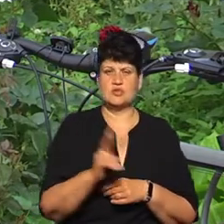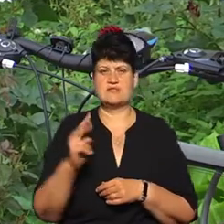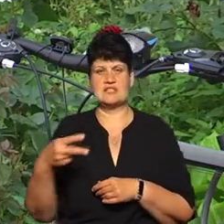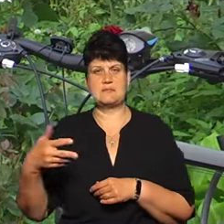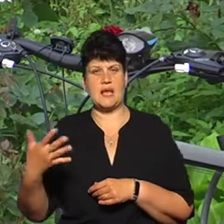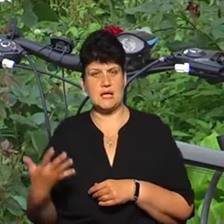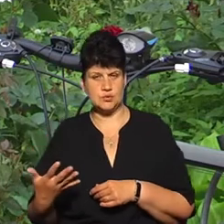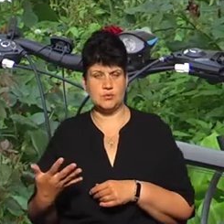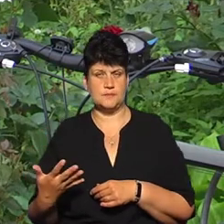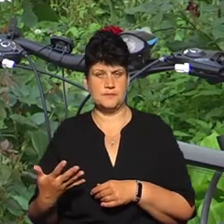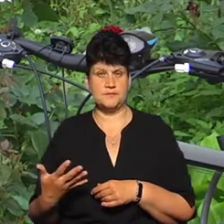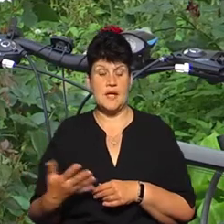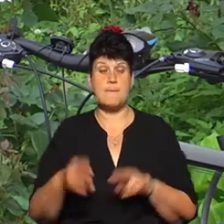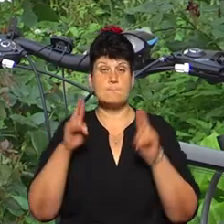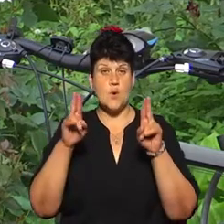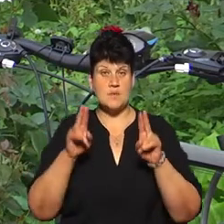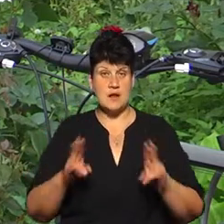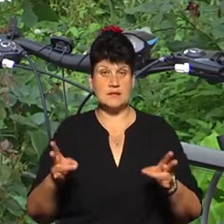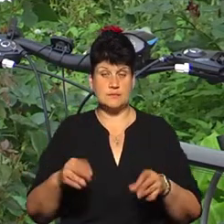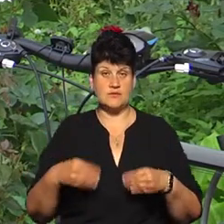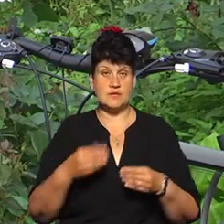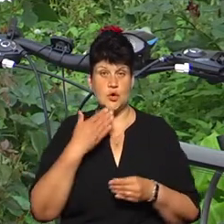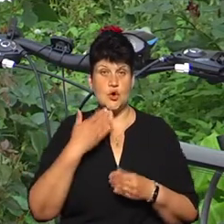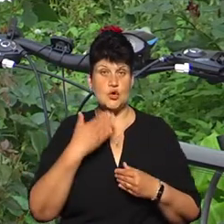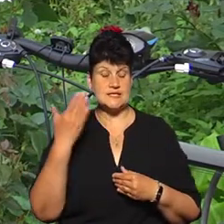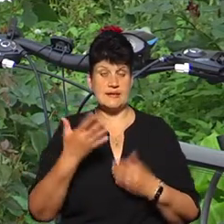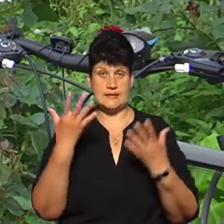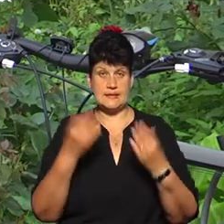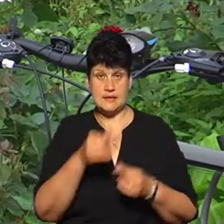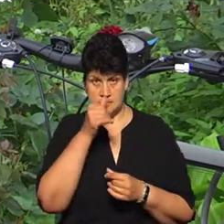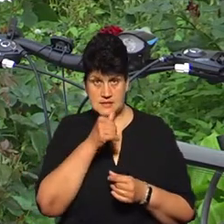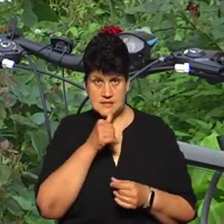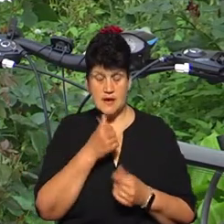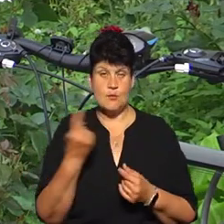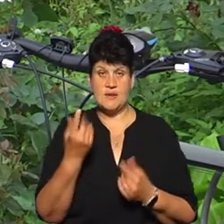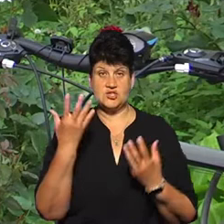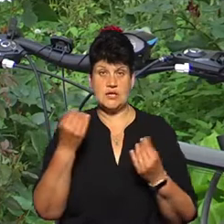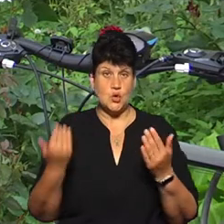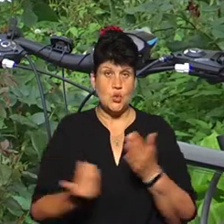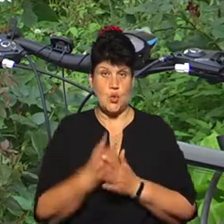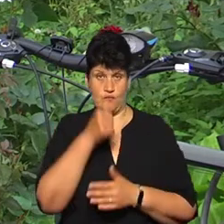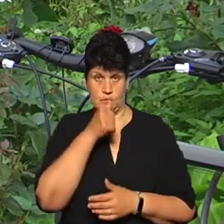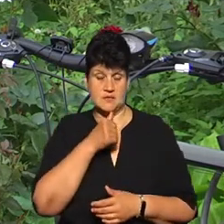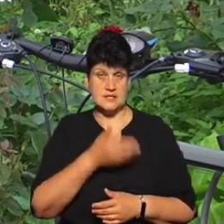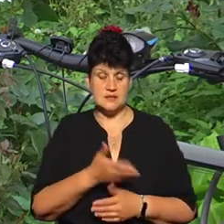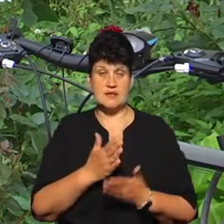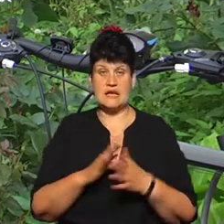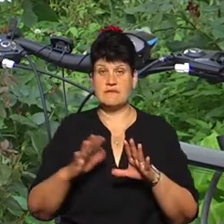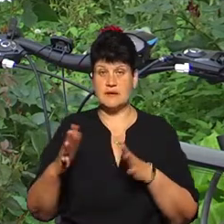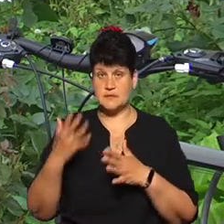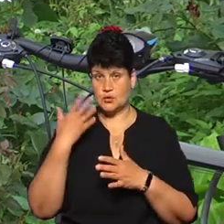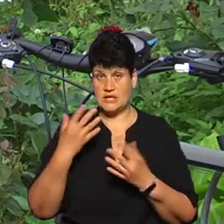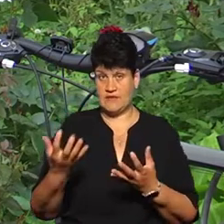числа, а по правилах треба подавати тепер останній день місяця або перший день нового місяця. Є випадки, коли, наприклад, я